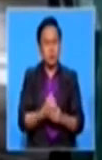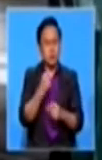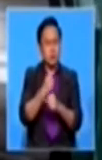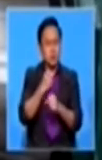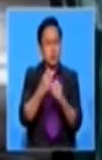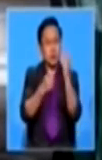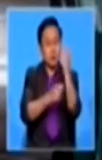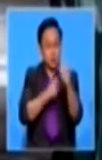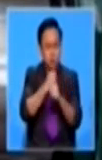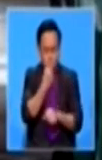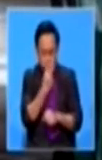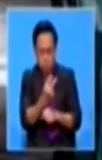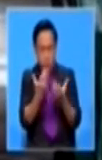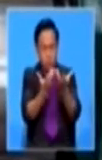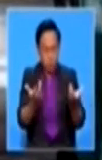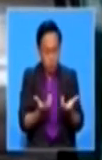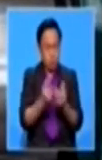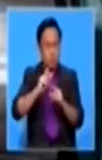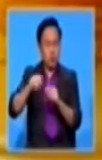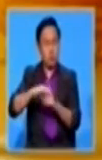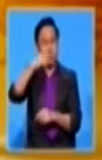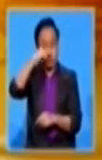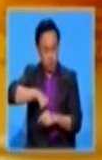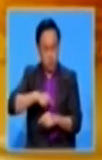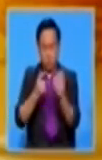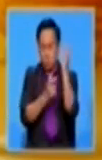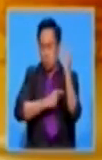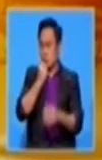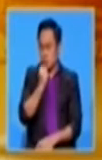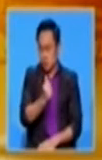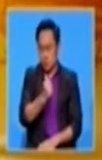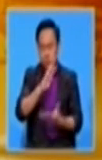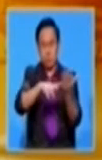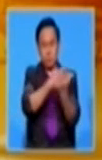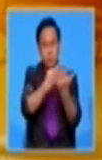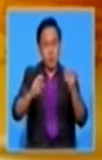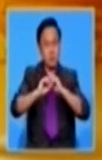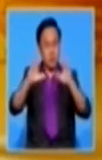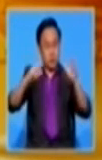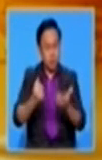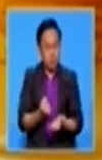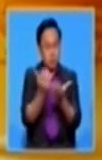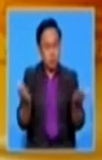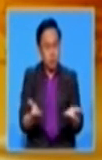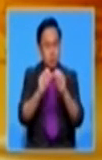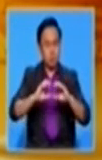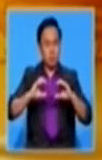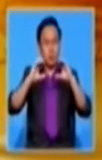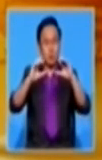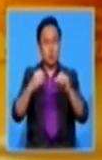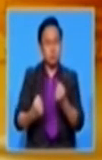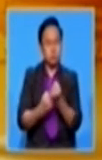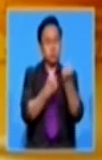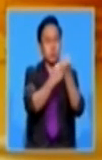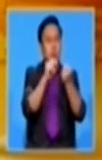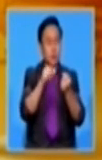บาทที่ศูนย์บริการลงทุนโครงการนิคมอุตสาหกรรมเหมืองนะคะในนิคมอุตสาหกรรมภาคใต้ตำบลฉ